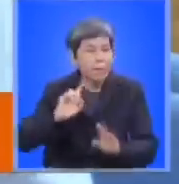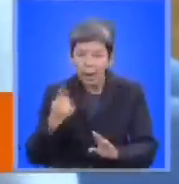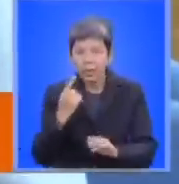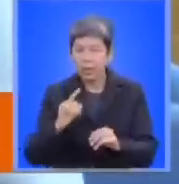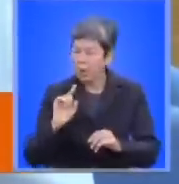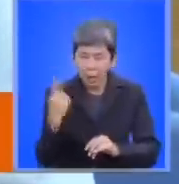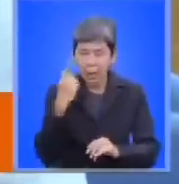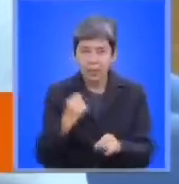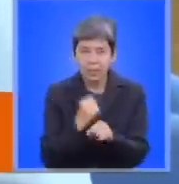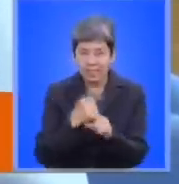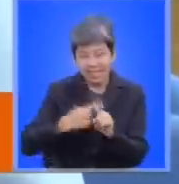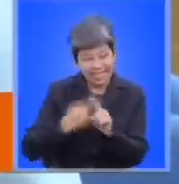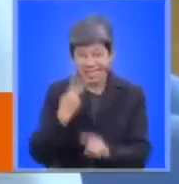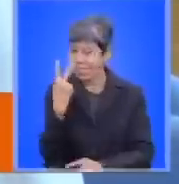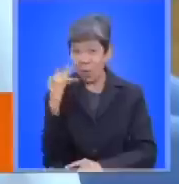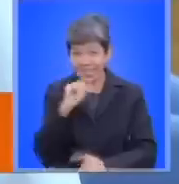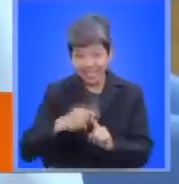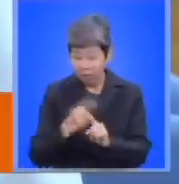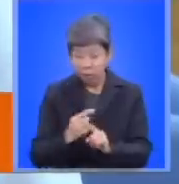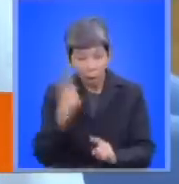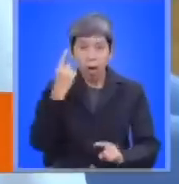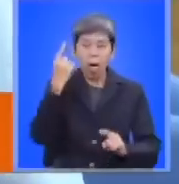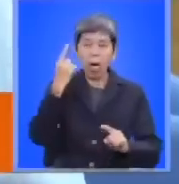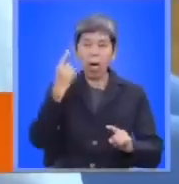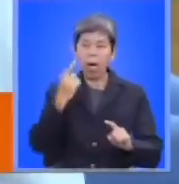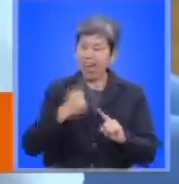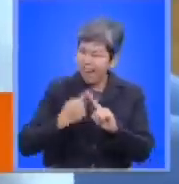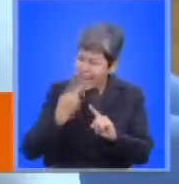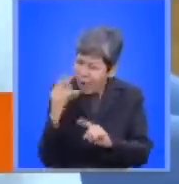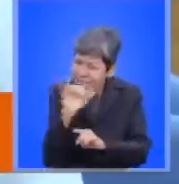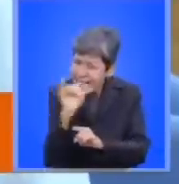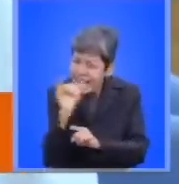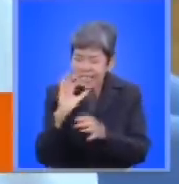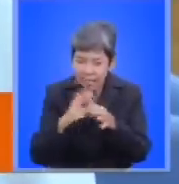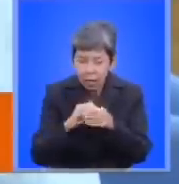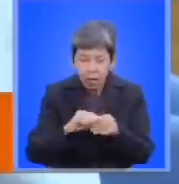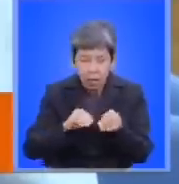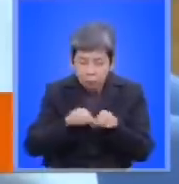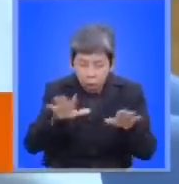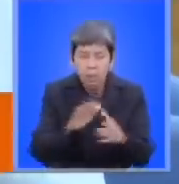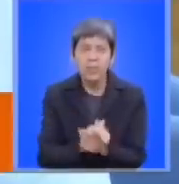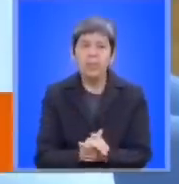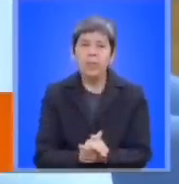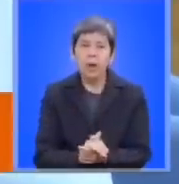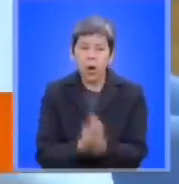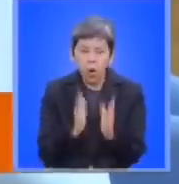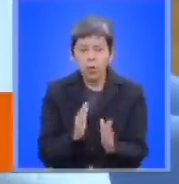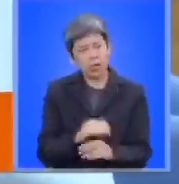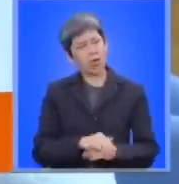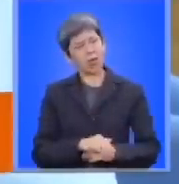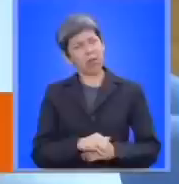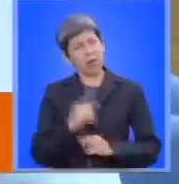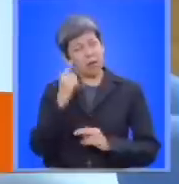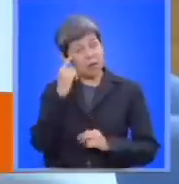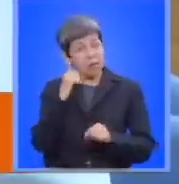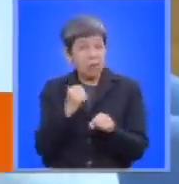คมันยังไม่ถึง2เดือนเลยนะครับที่มันโผล่ขึ้นมาในโลกนี้นะโรคที่ขึ้นโผล่เข้ามาในโลกเพราะฉะนั้นหลายคนบอกว่าอันนี้เป็นสแตนด